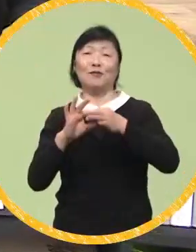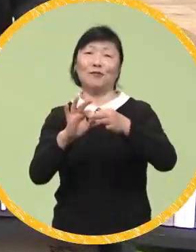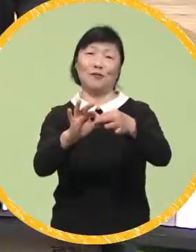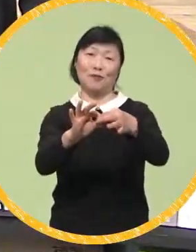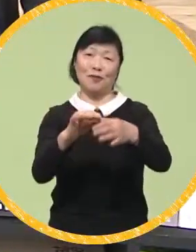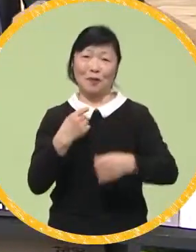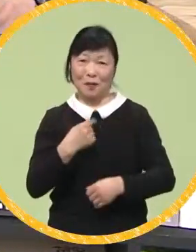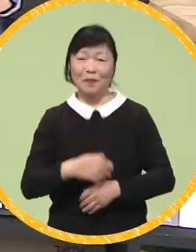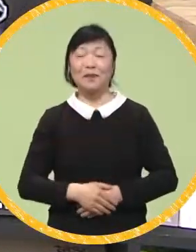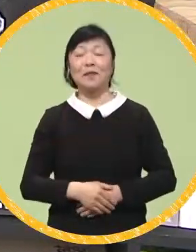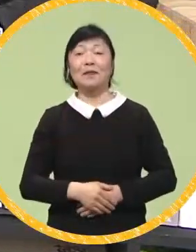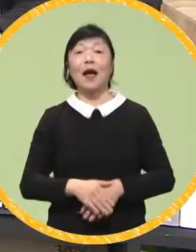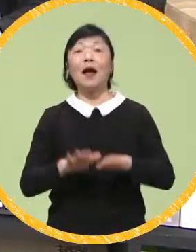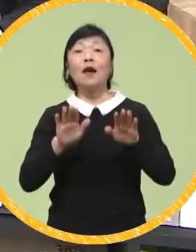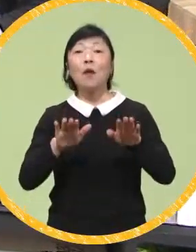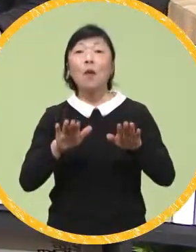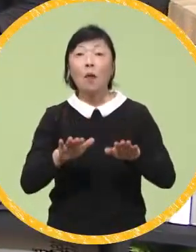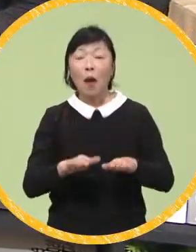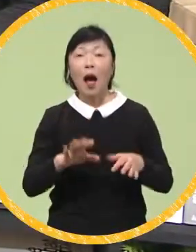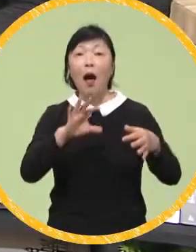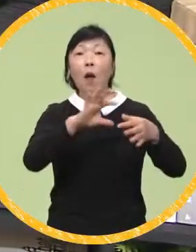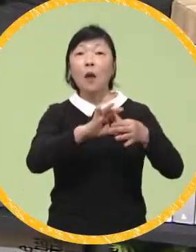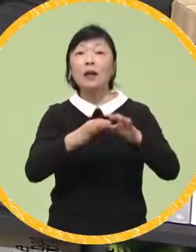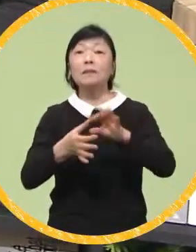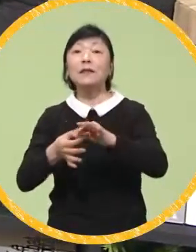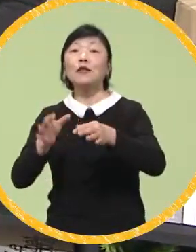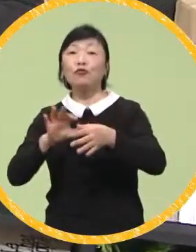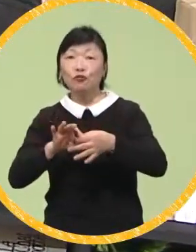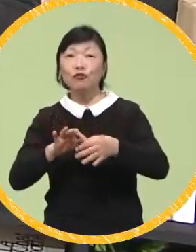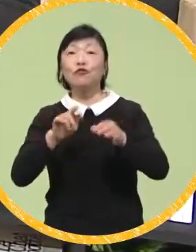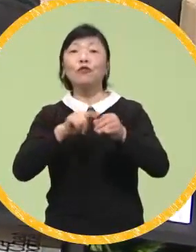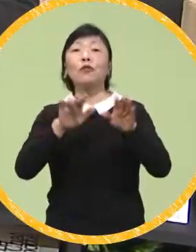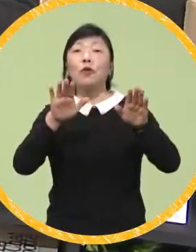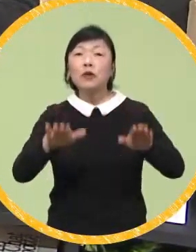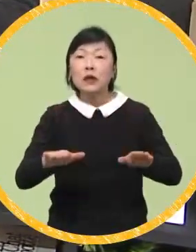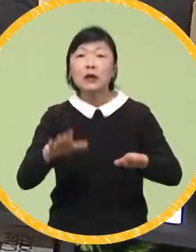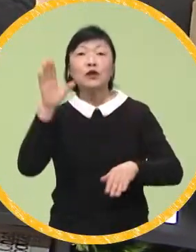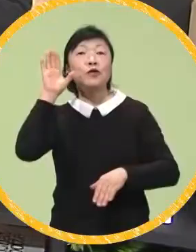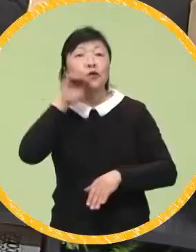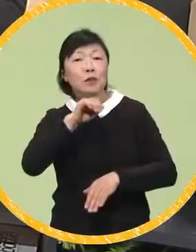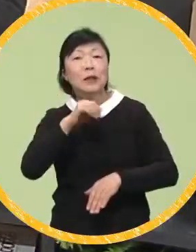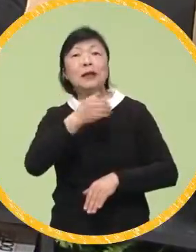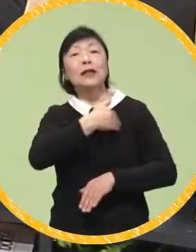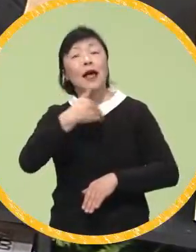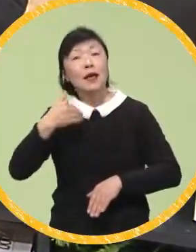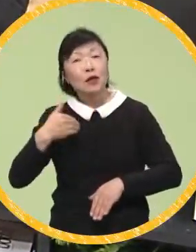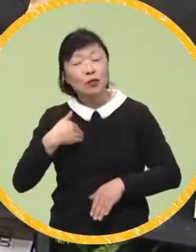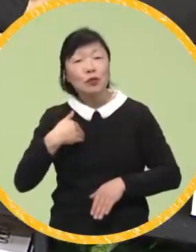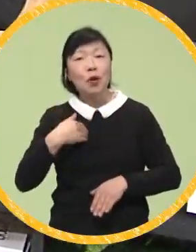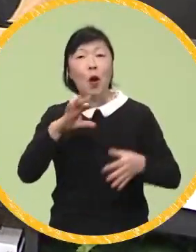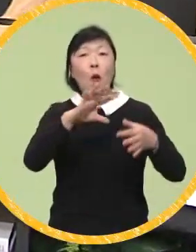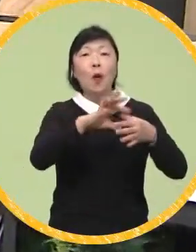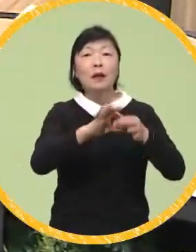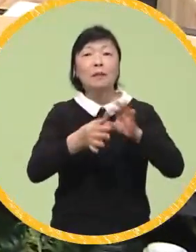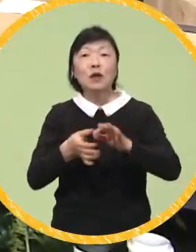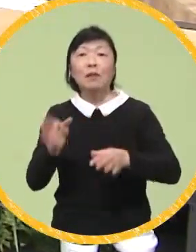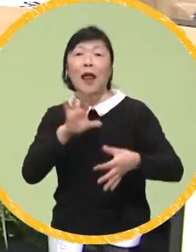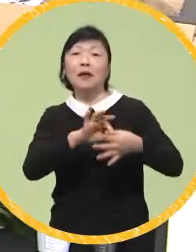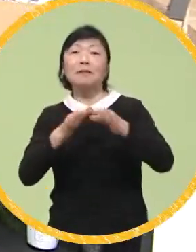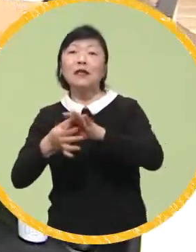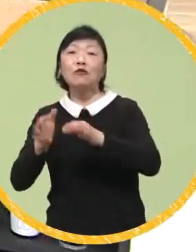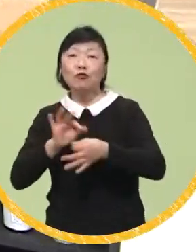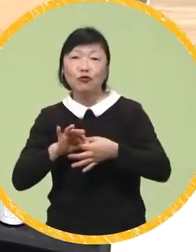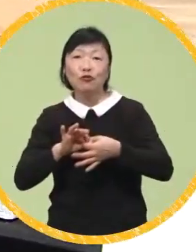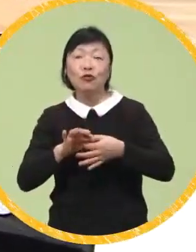ますそこで今週はですねオリンピックにちなみまして趣味としてもオススメしたいオリンピックパラリンピック競技をご紹介